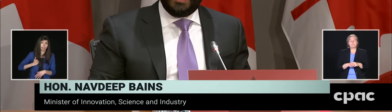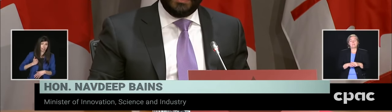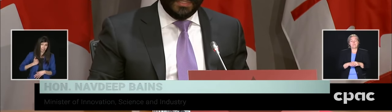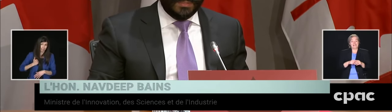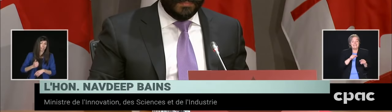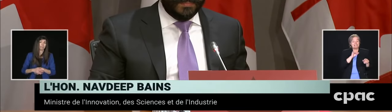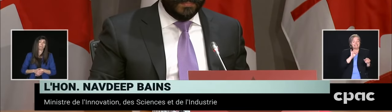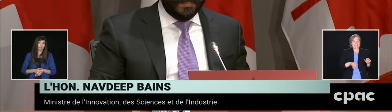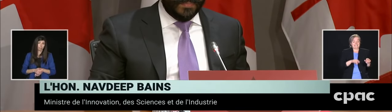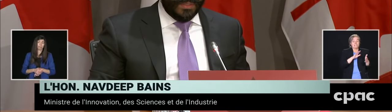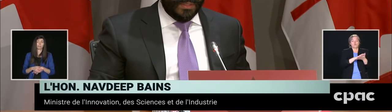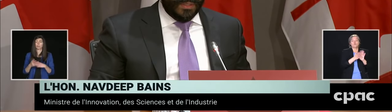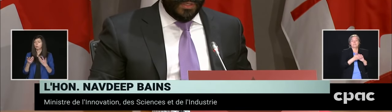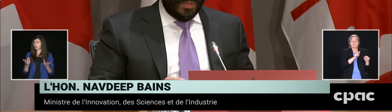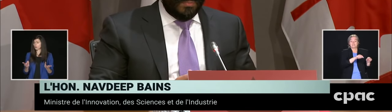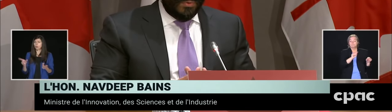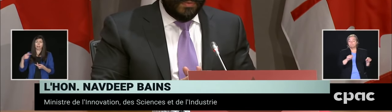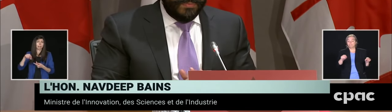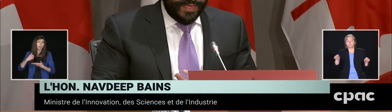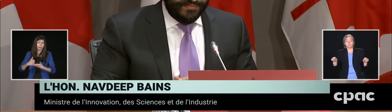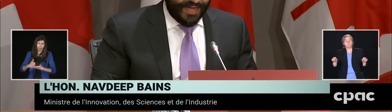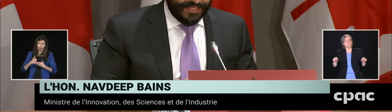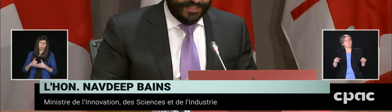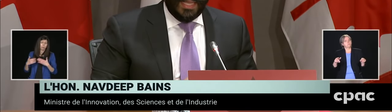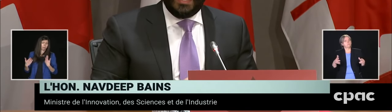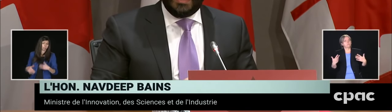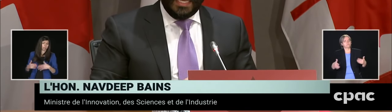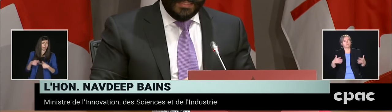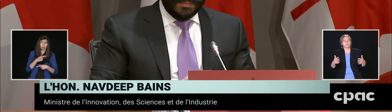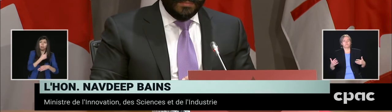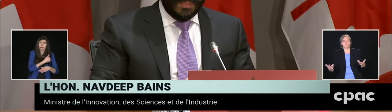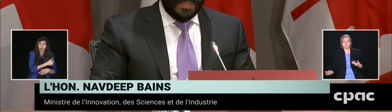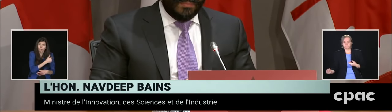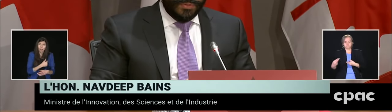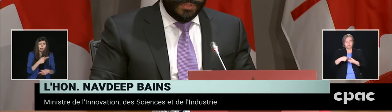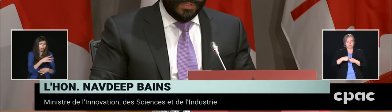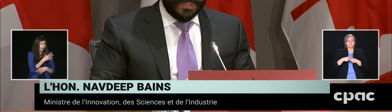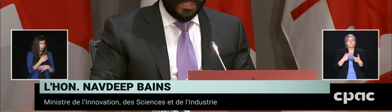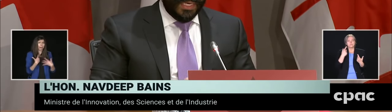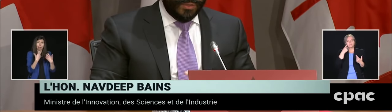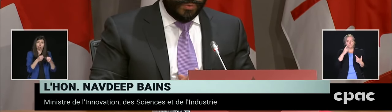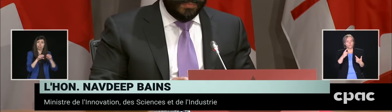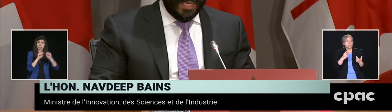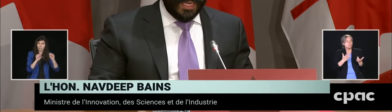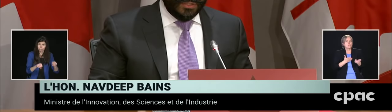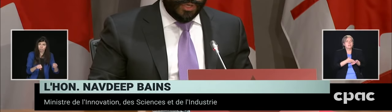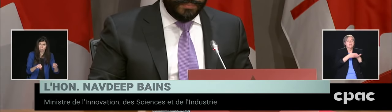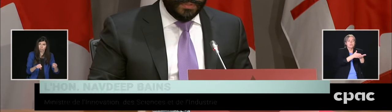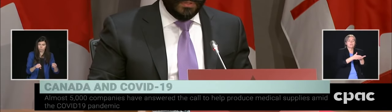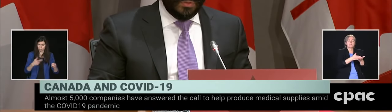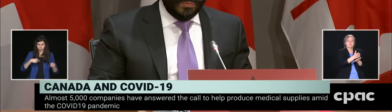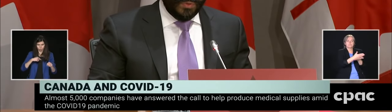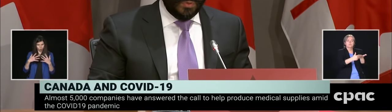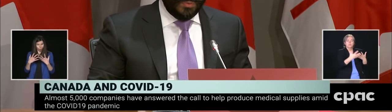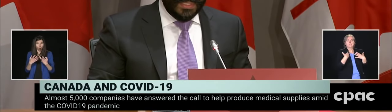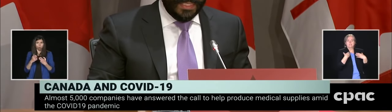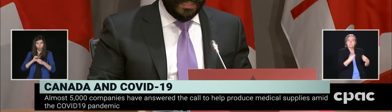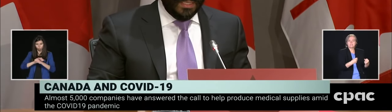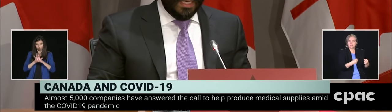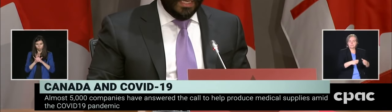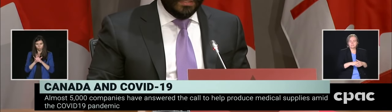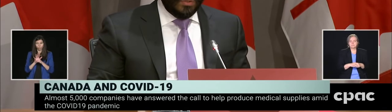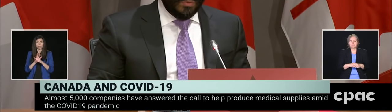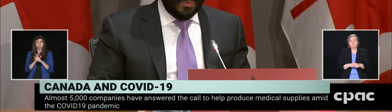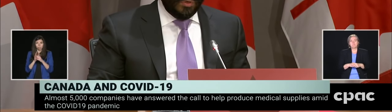our healthcare system. Pour faire face à la crise, plusieurs se regroupent et adoptent de nouveaux